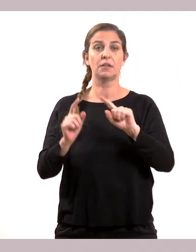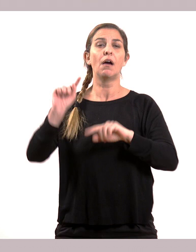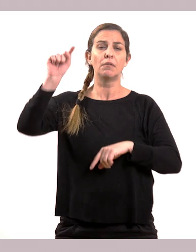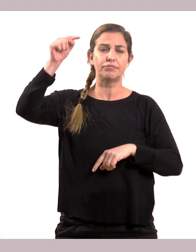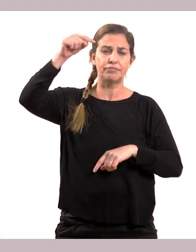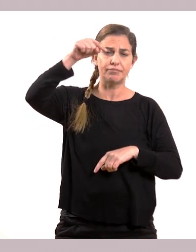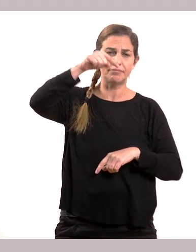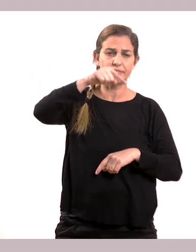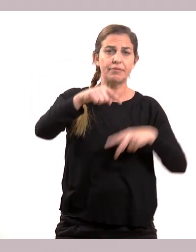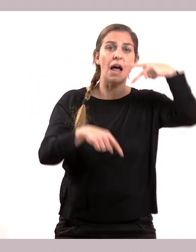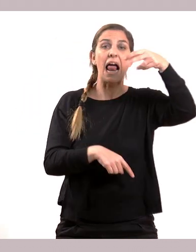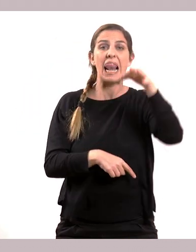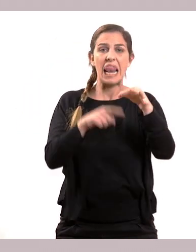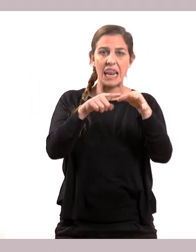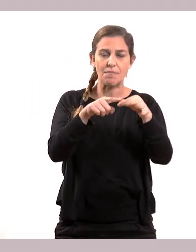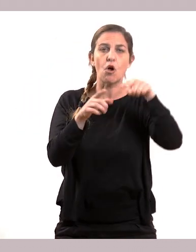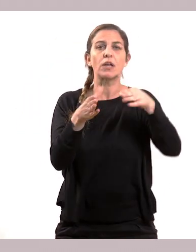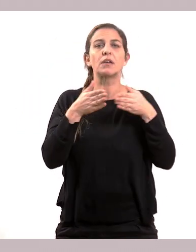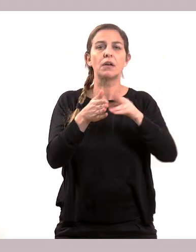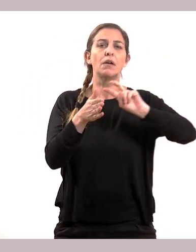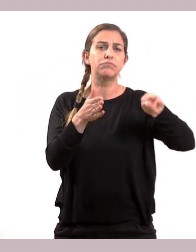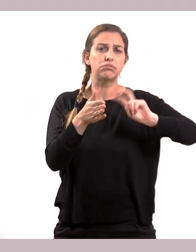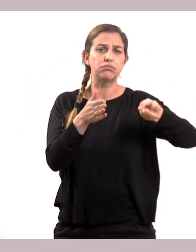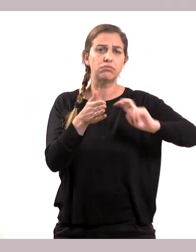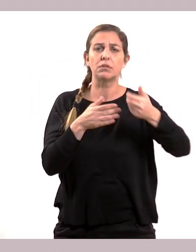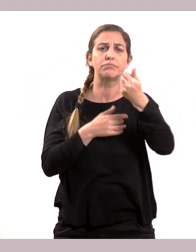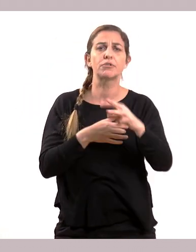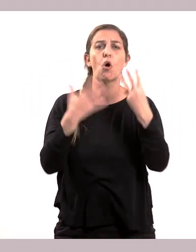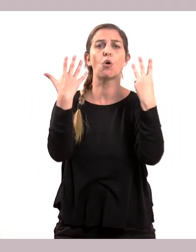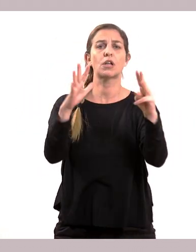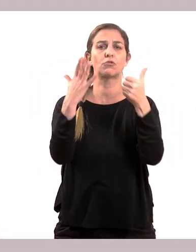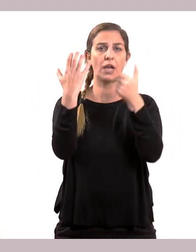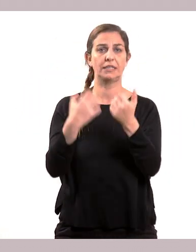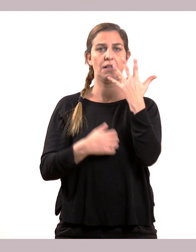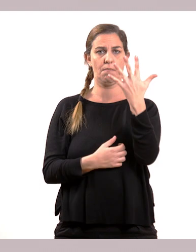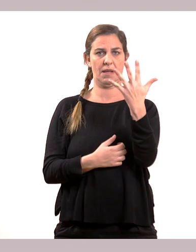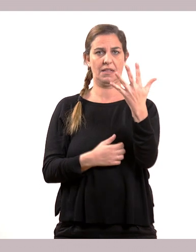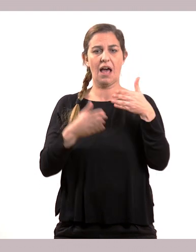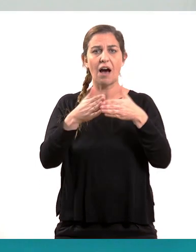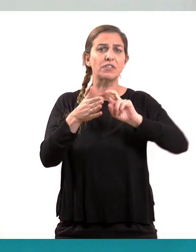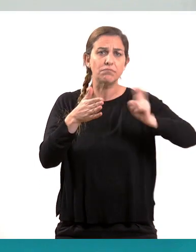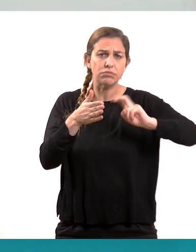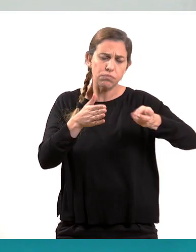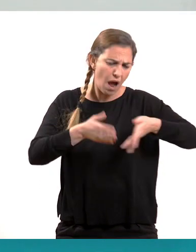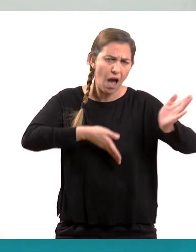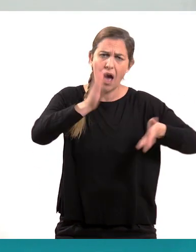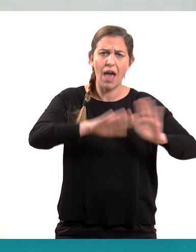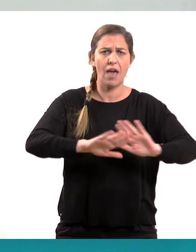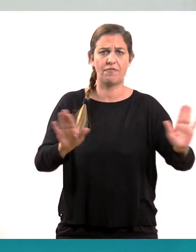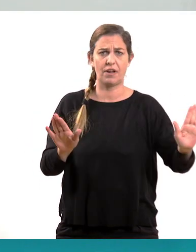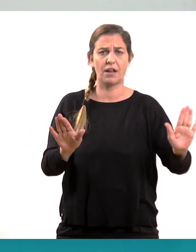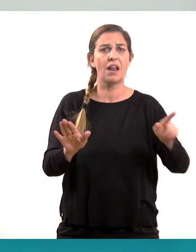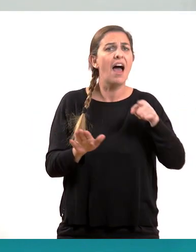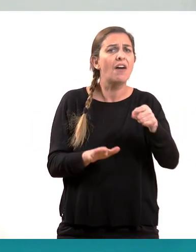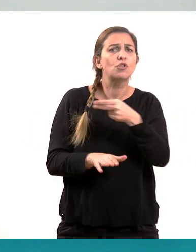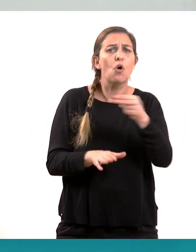και κατεβαίνουν 865. Κατέβηκαν από το πλοίο. Έφυγαν. Φτάσαν σπίτια τους. Τι θα τους κάνουμε αυτούς